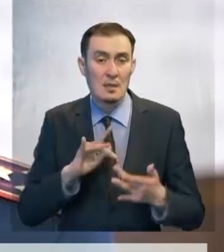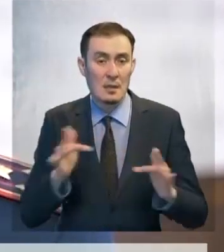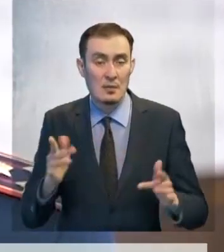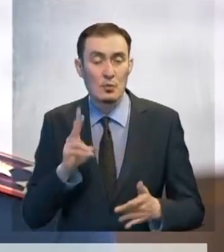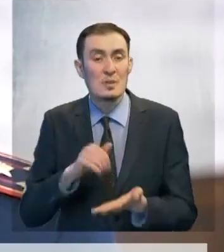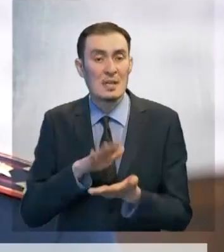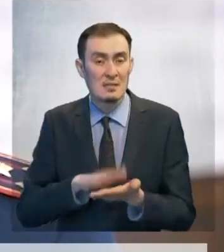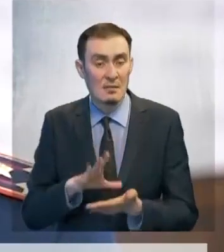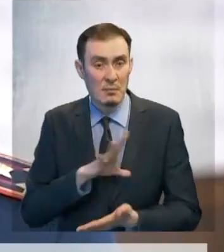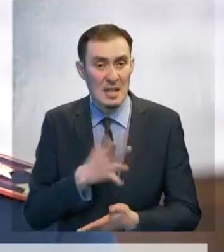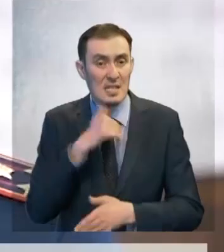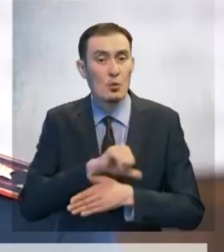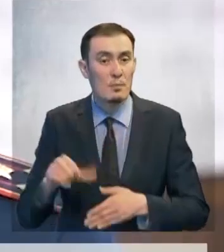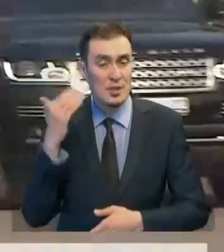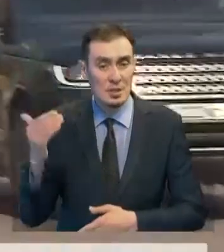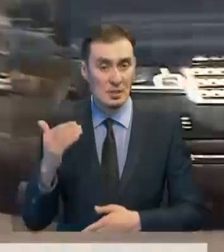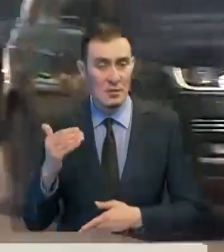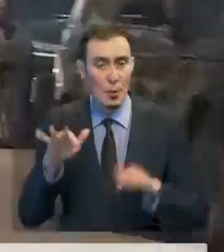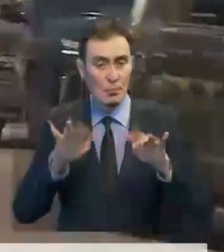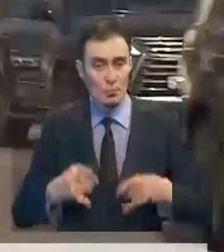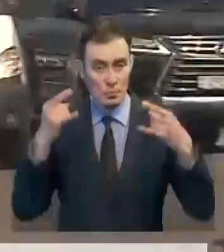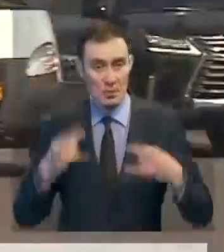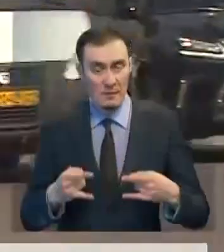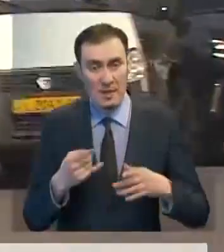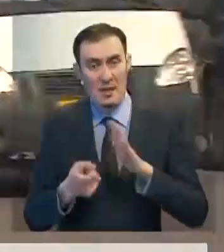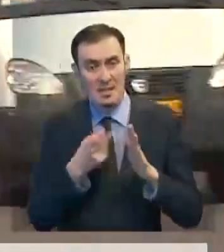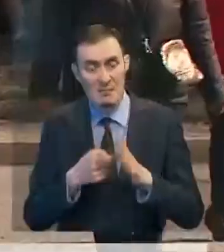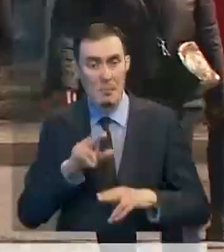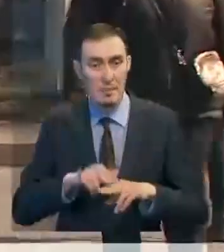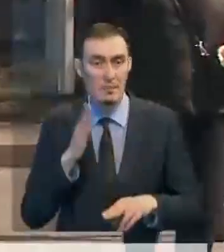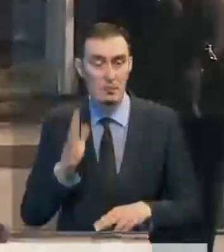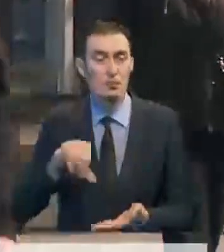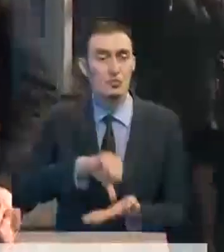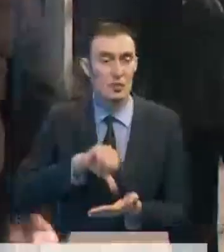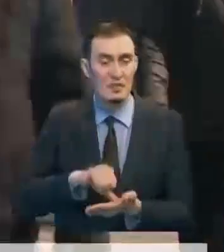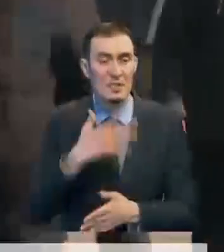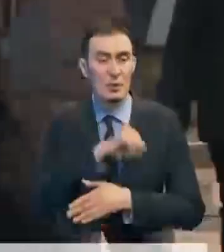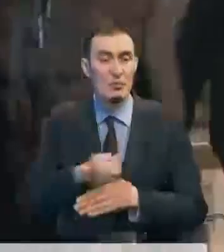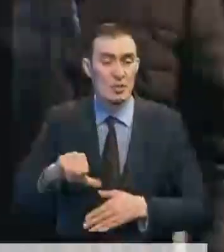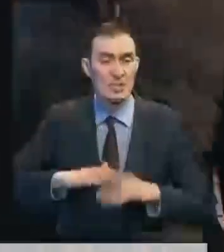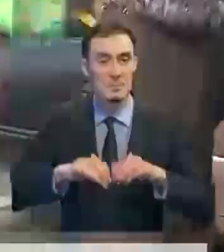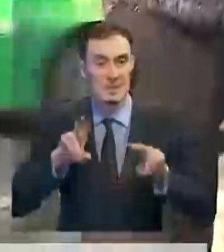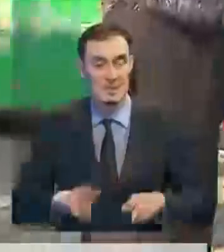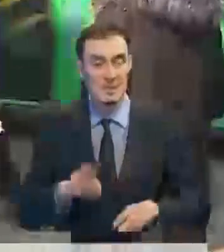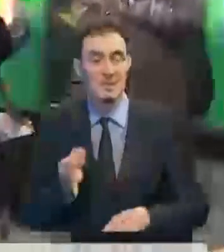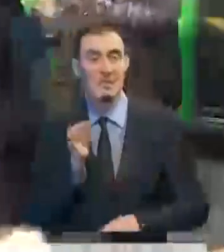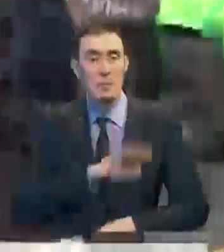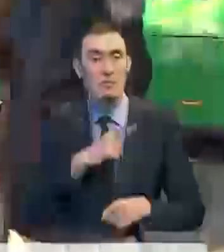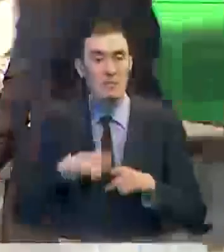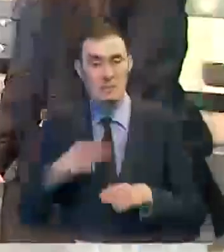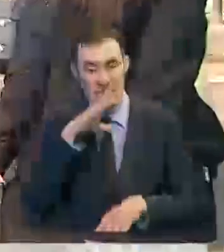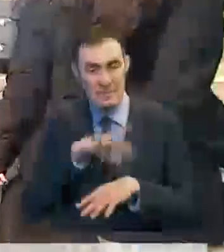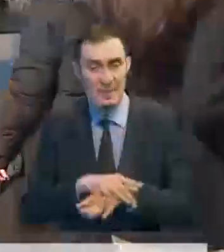зарегистрированных на зарубежных серверах к расследование полицейские планирует подключить и зарубежных коллег это позволит быстрее